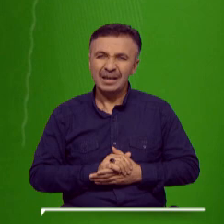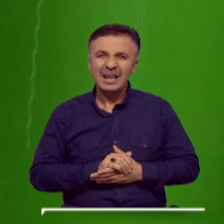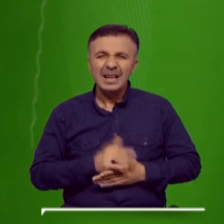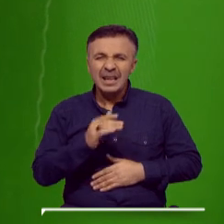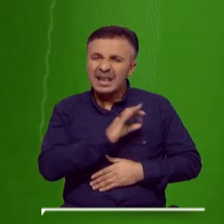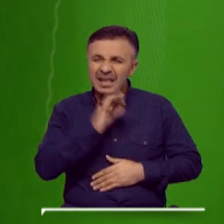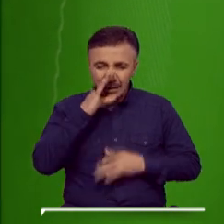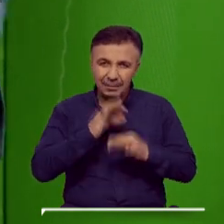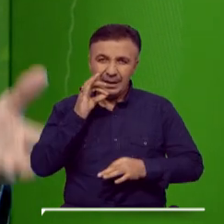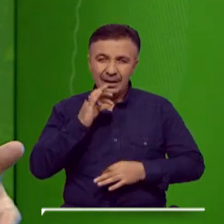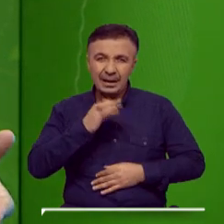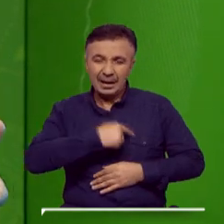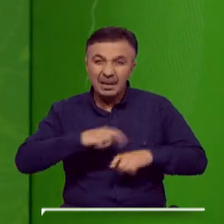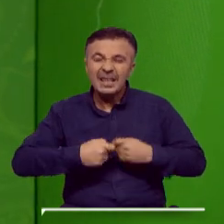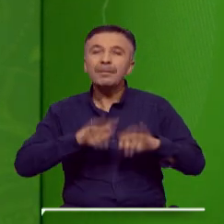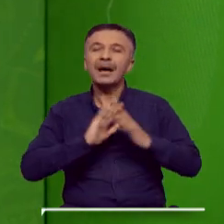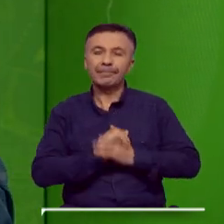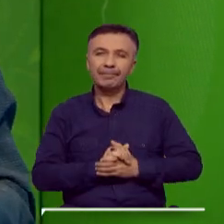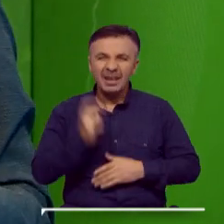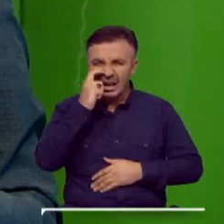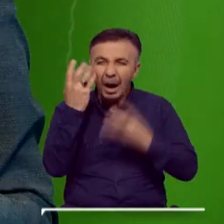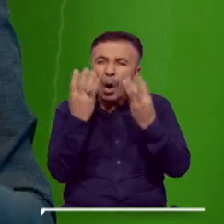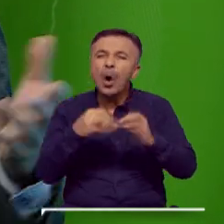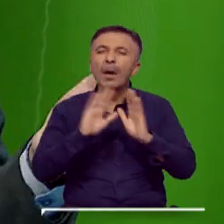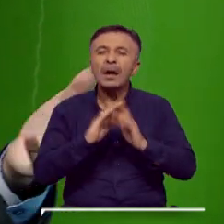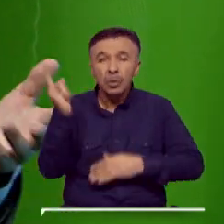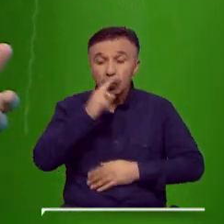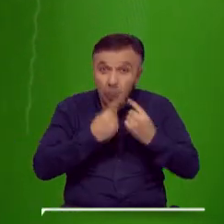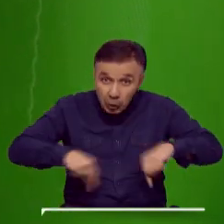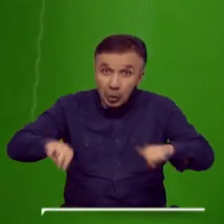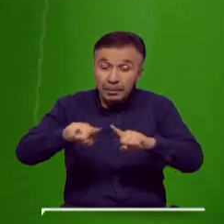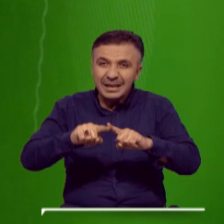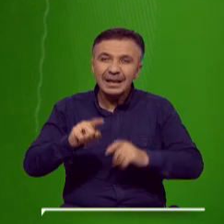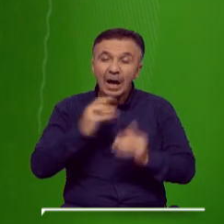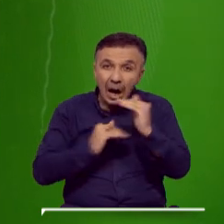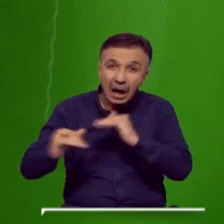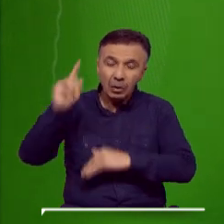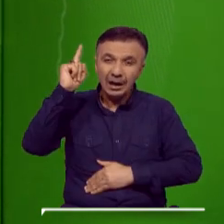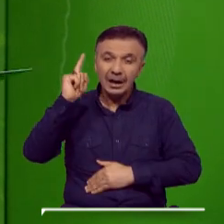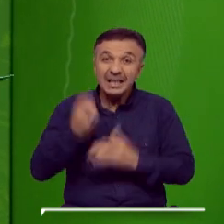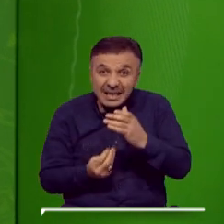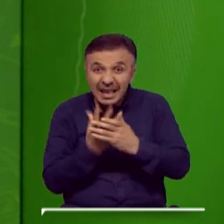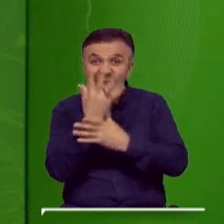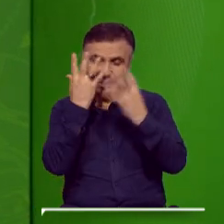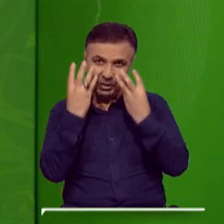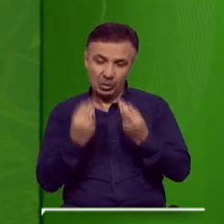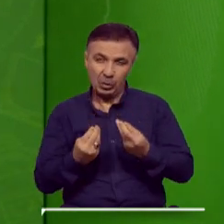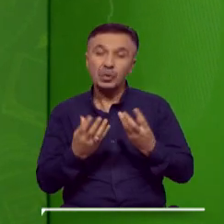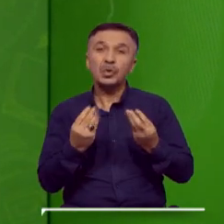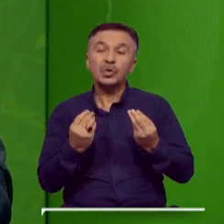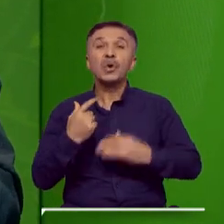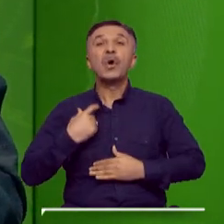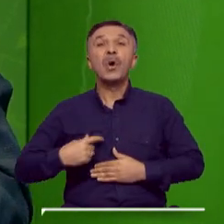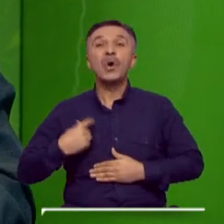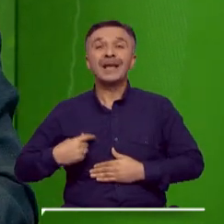incitmeyelim. Kimseye kaba davranmayalım. Çünkü bizler Allah-u Teala'nın yaratmış olduğu çok